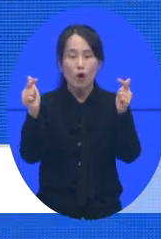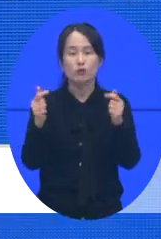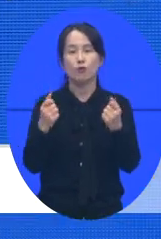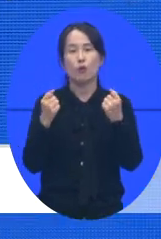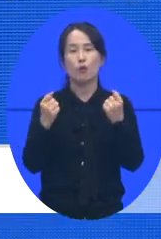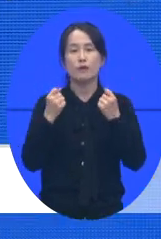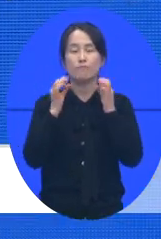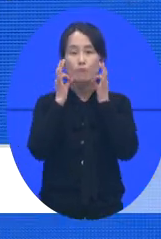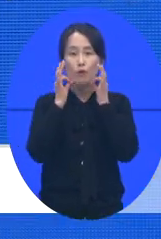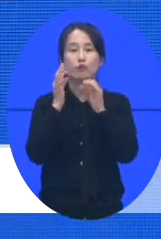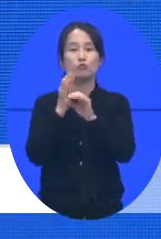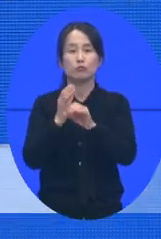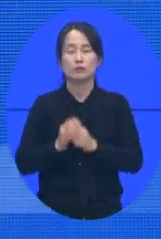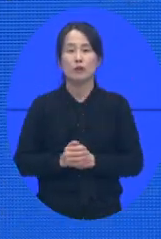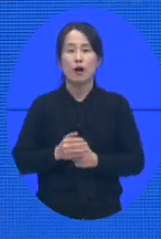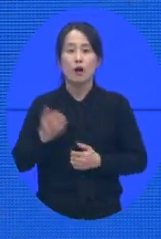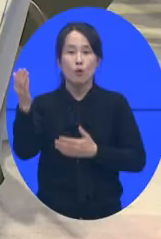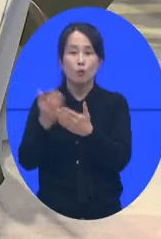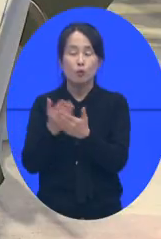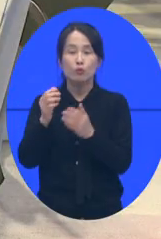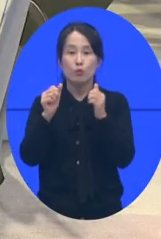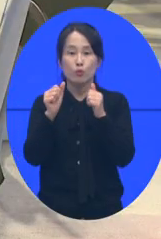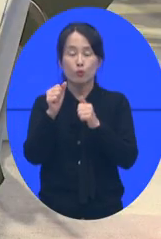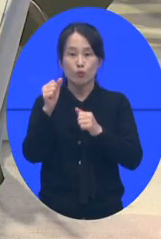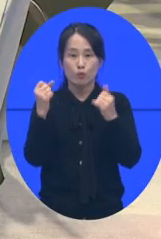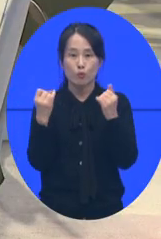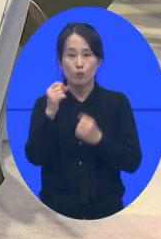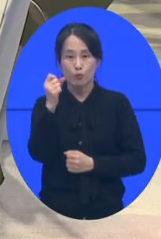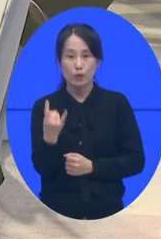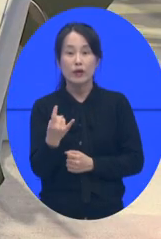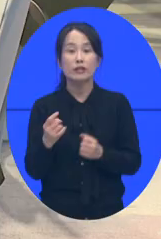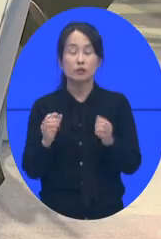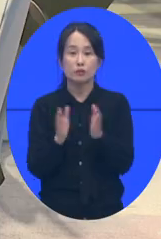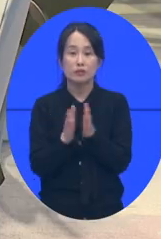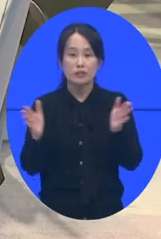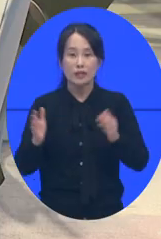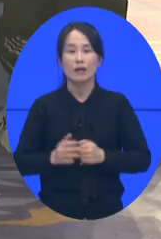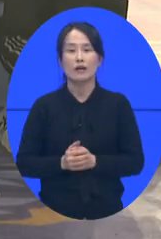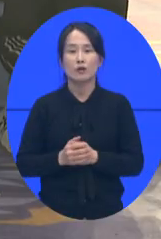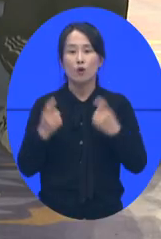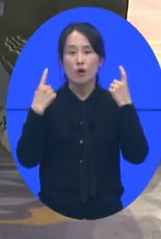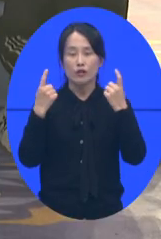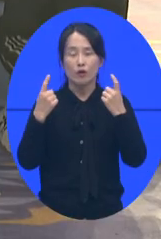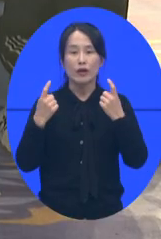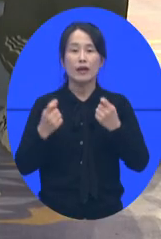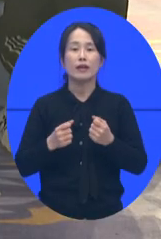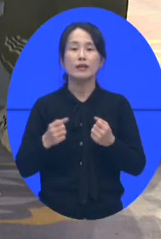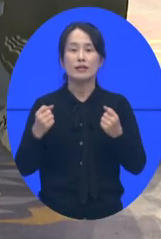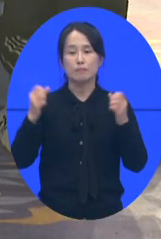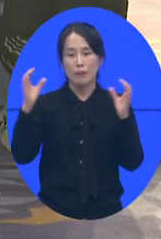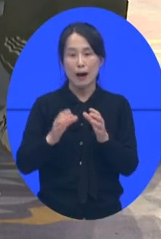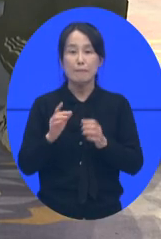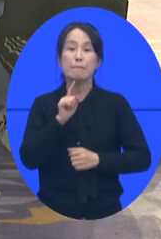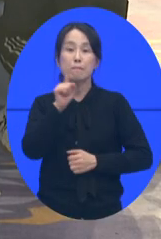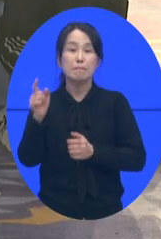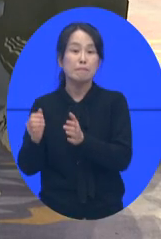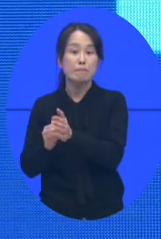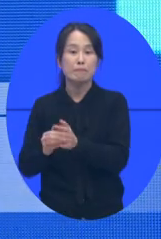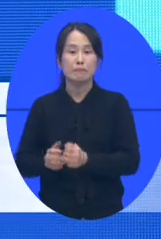힘을 실었습니다. 공동교류회를 열고 경기도 관광기업들과 랴오닝성 여행업계의 협력을